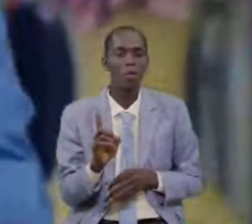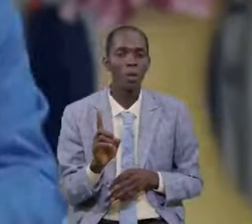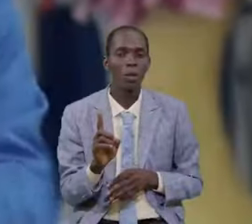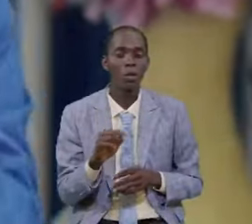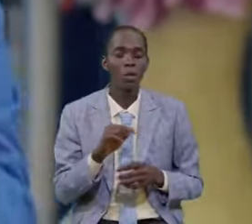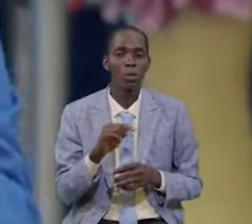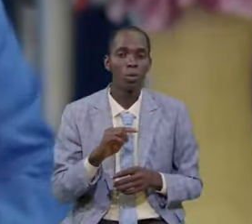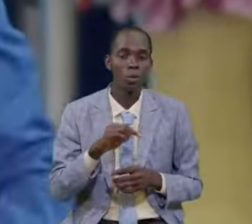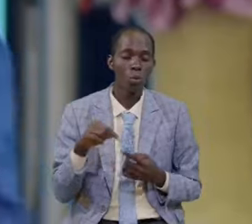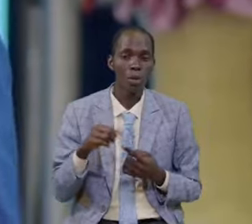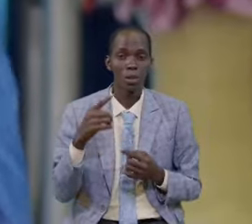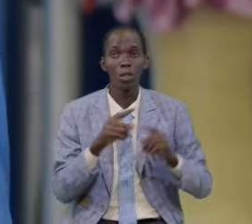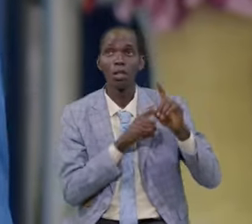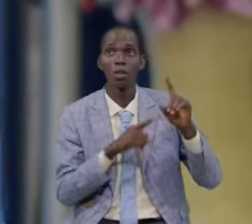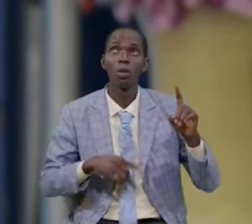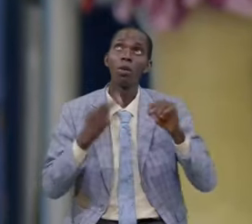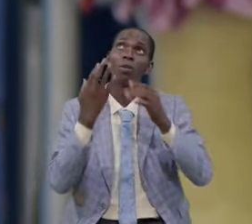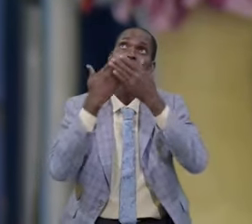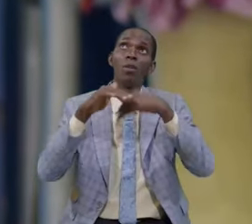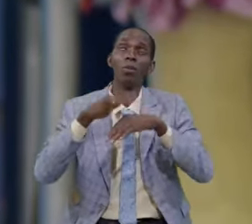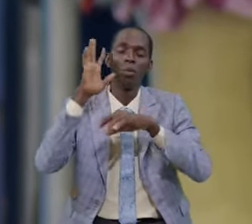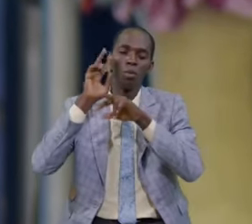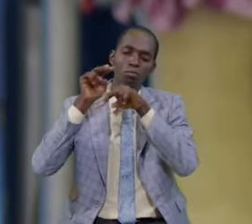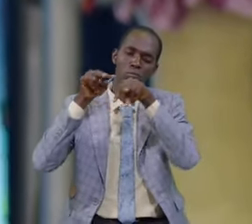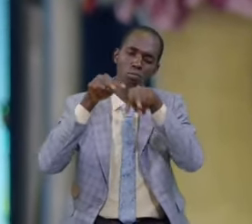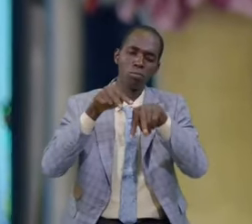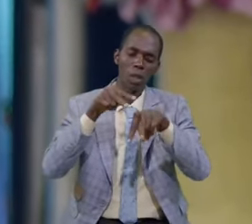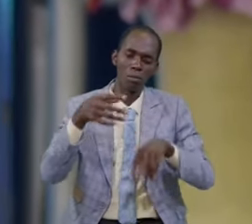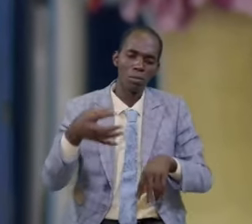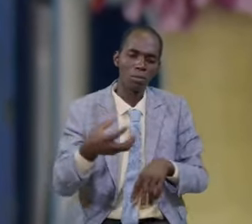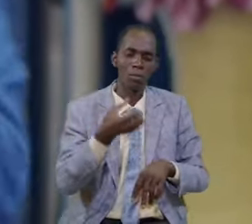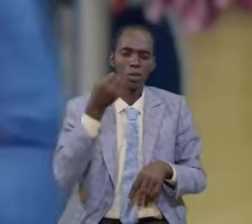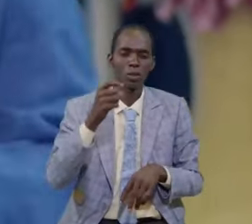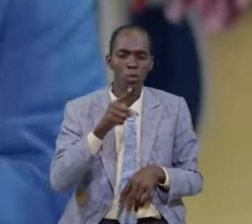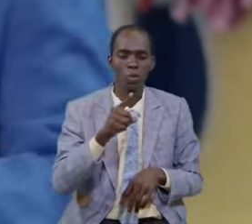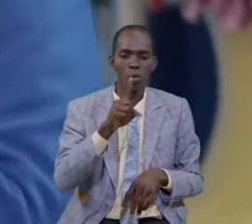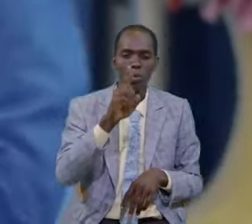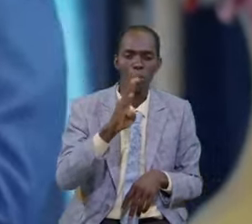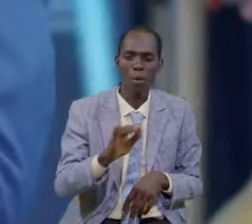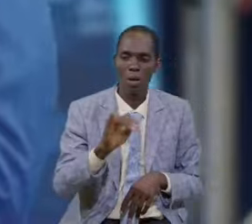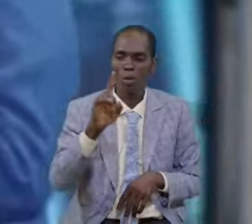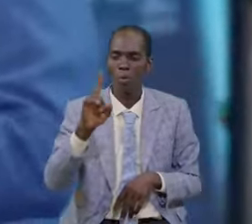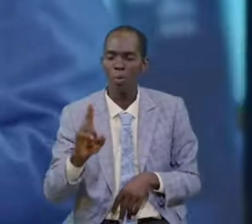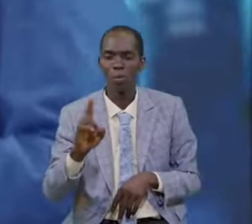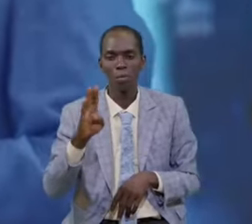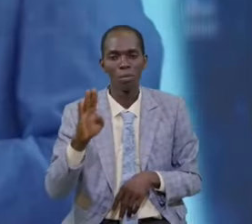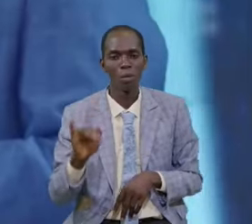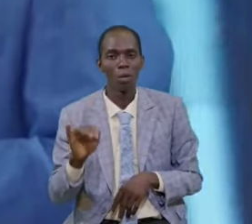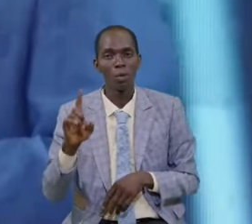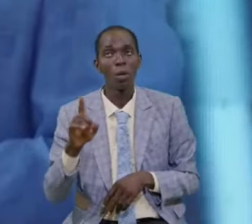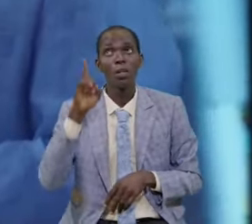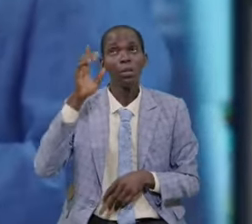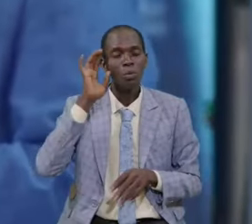ciel veut te regarder, se saisir de toi un à un, et il fera quelque chose dans ta